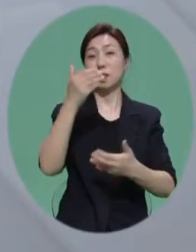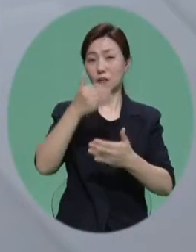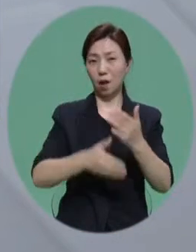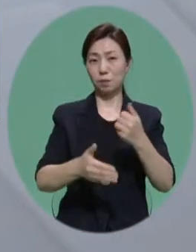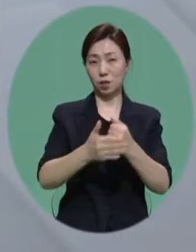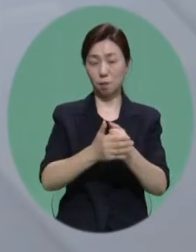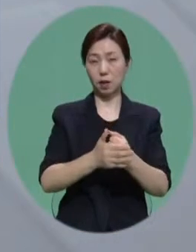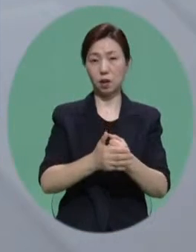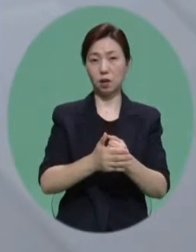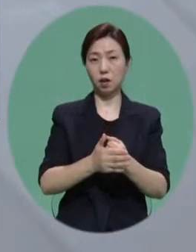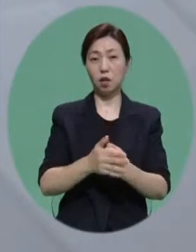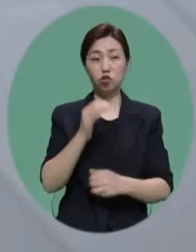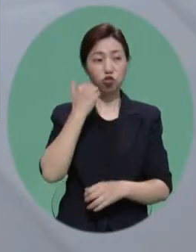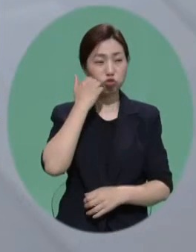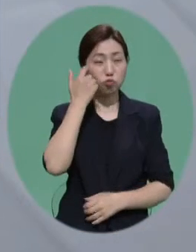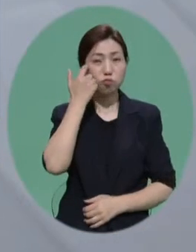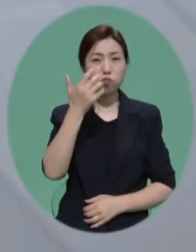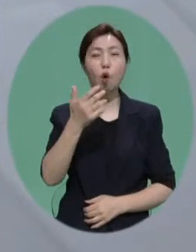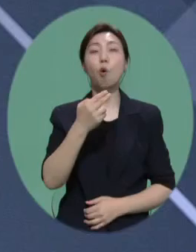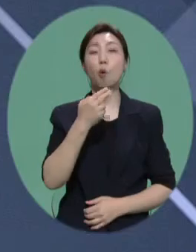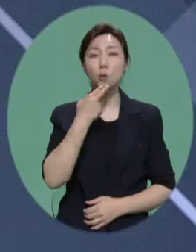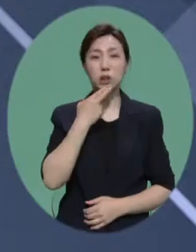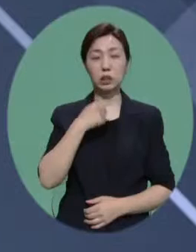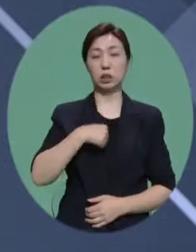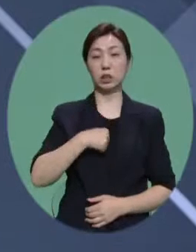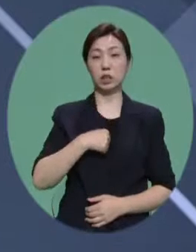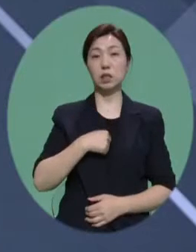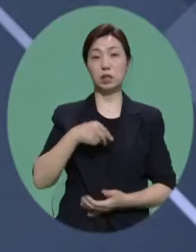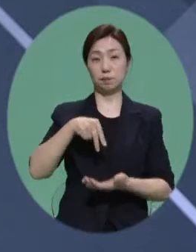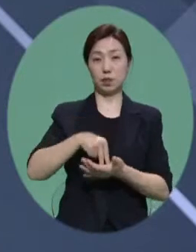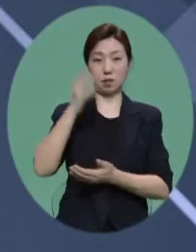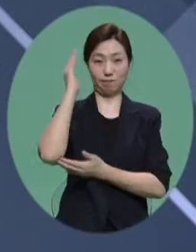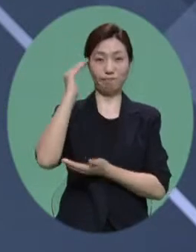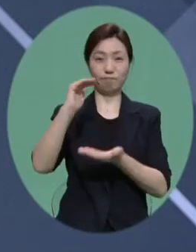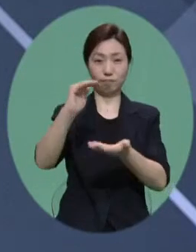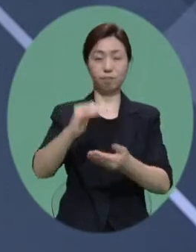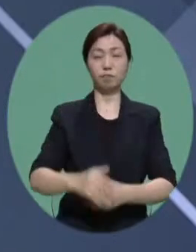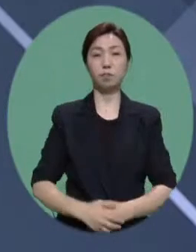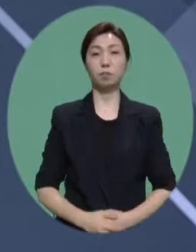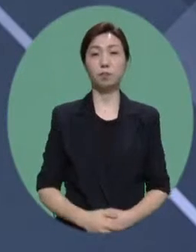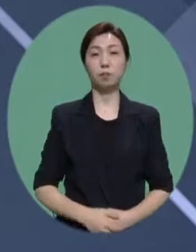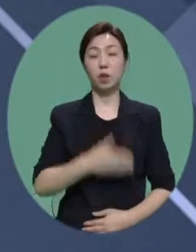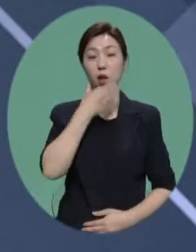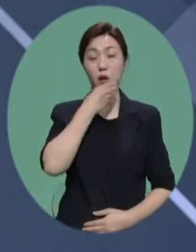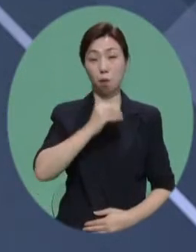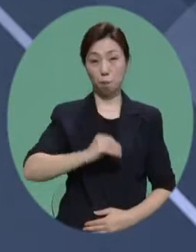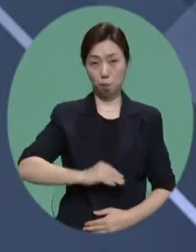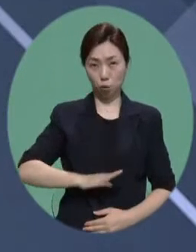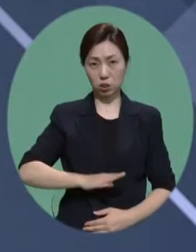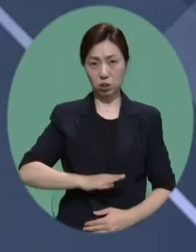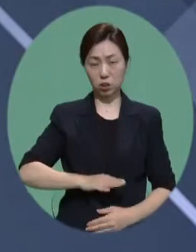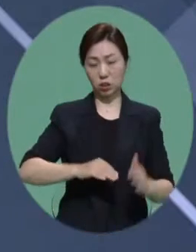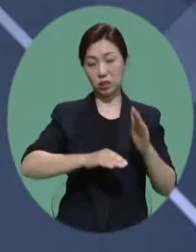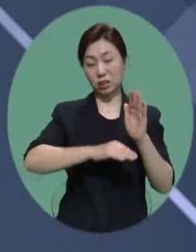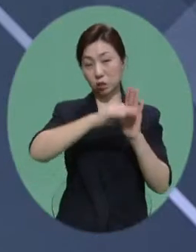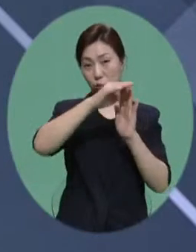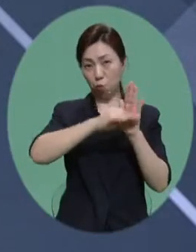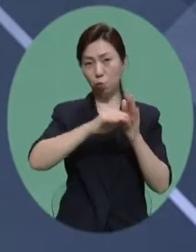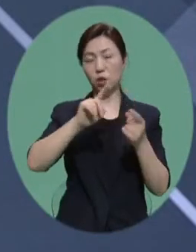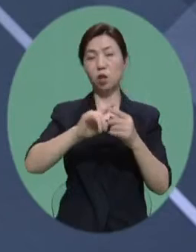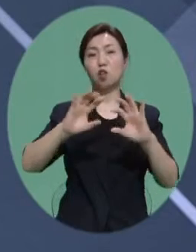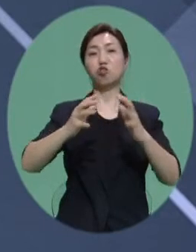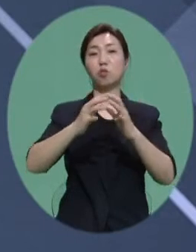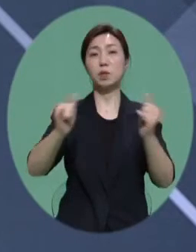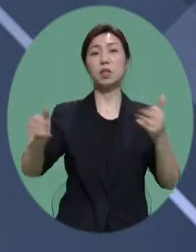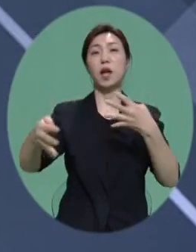자 어제 제 말씀을 드리겠습니다 사실 복지 수준에 대해서 저는 국민적인 합의가 필요하다고 생각합니다